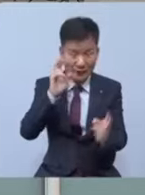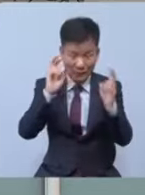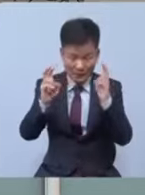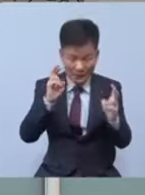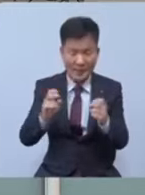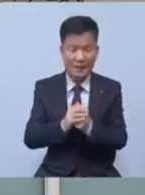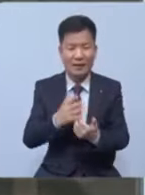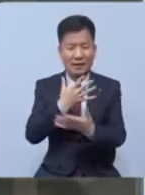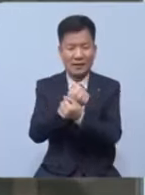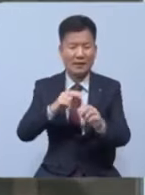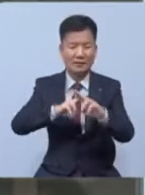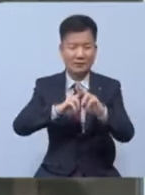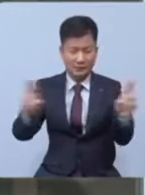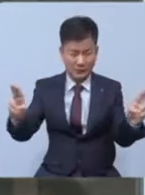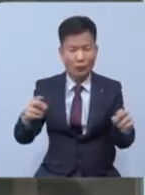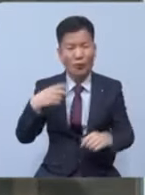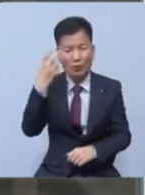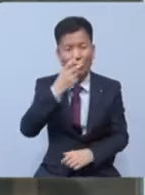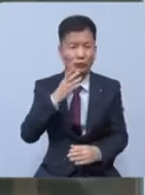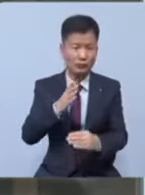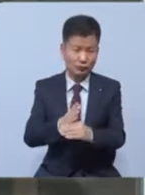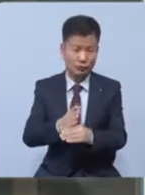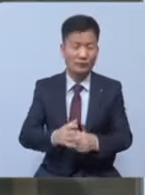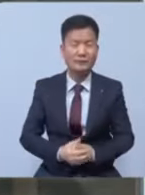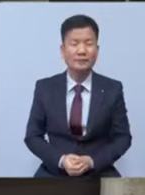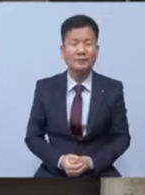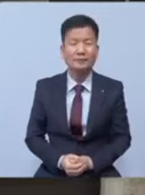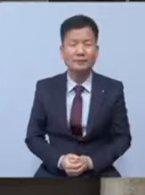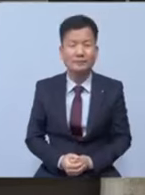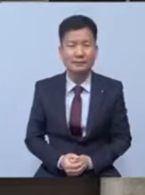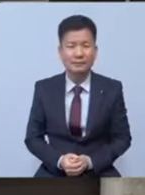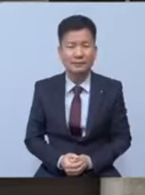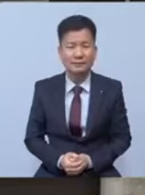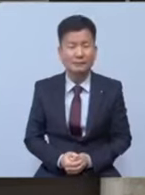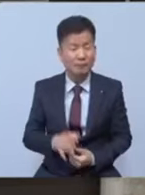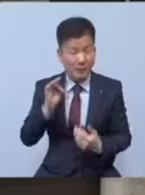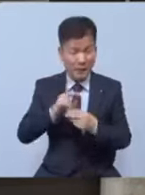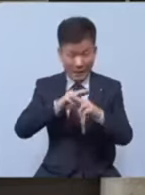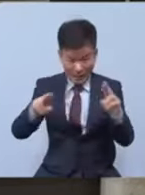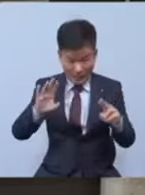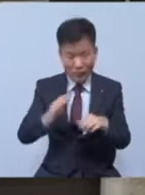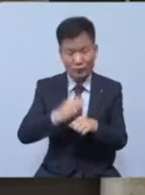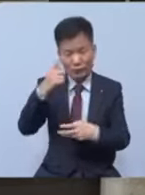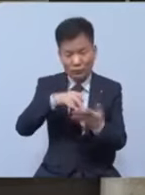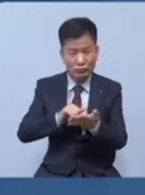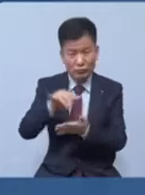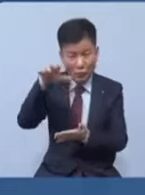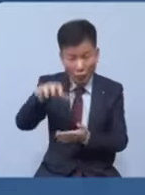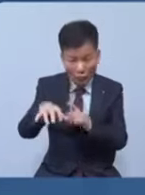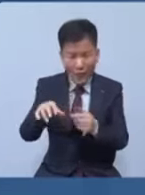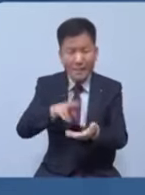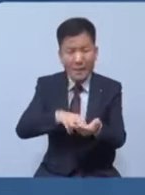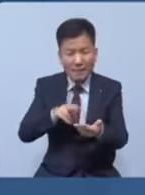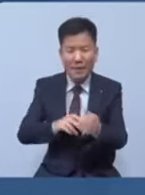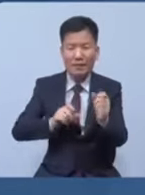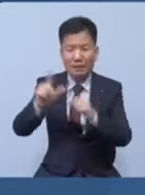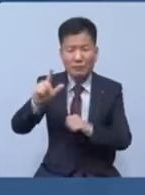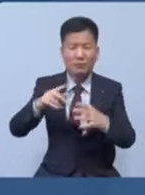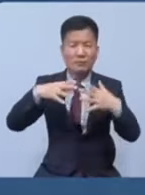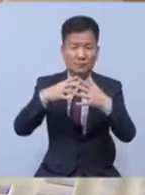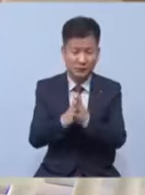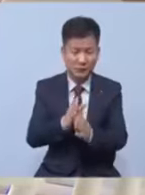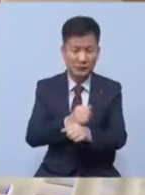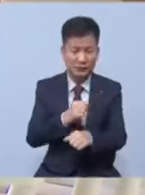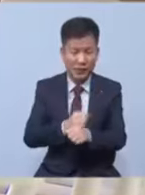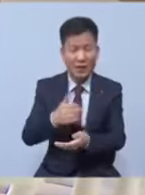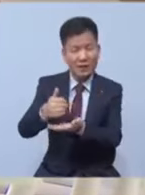업체들과의 계약 해지를 검토하겠다는 입장입니다 그럴 경우 청주 공항의 급료 판매시설 대부분이 철수하게